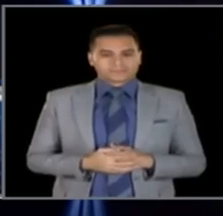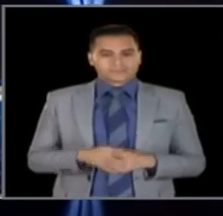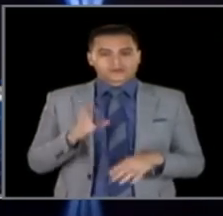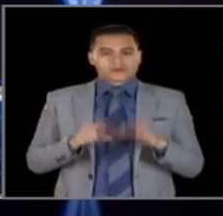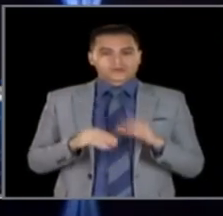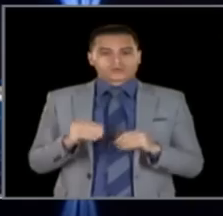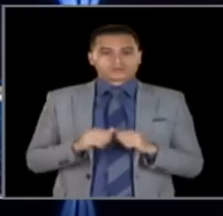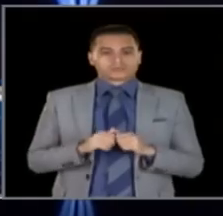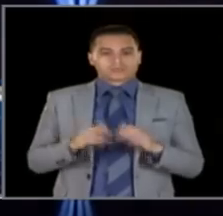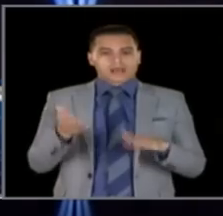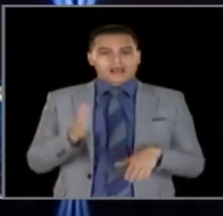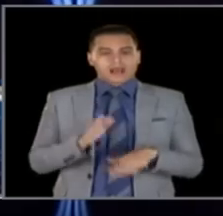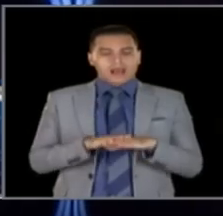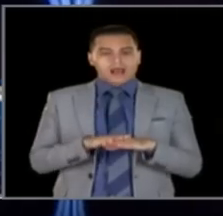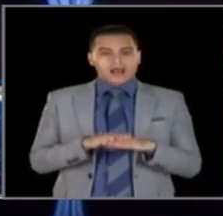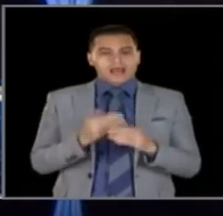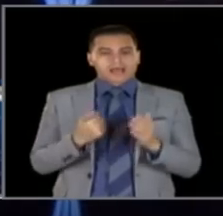حصلت على جائزة نجيب محفوظ